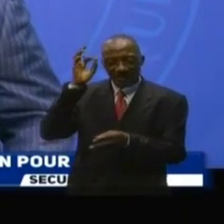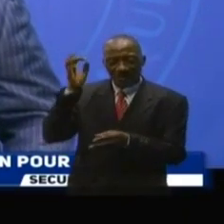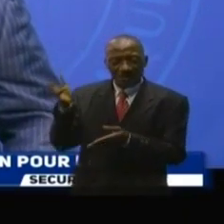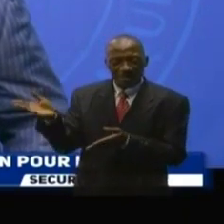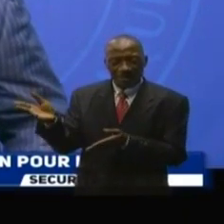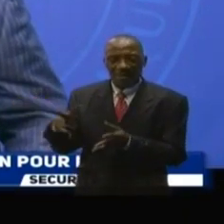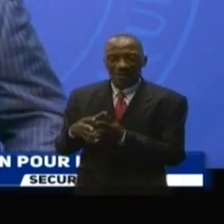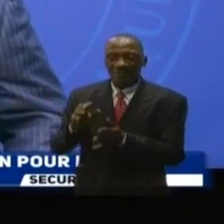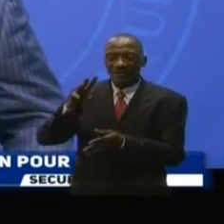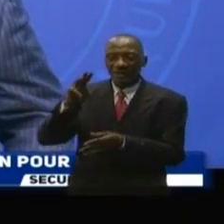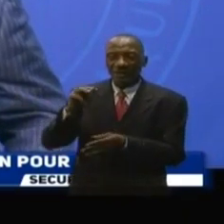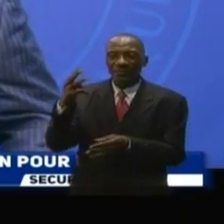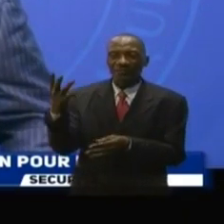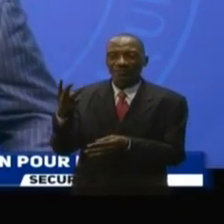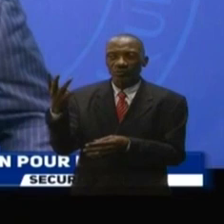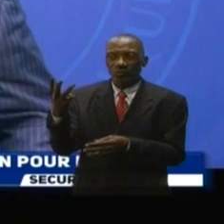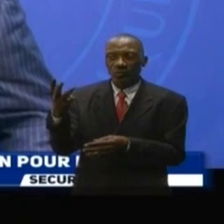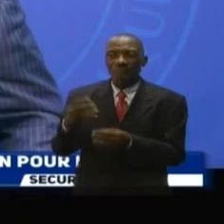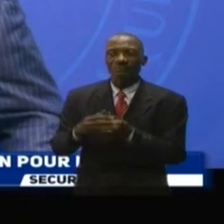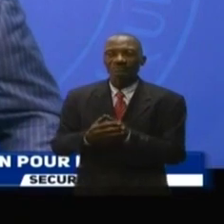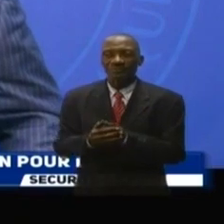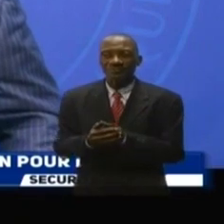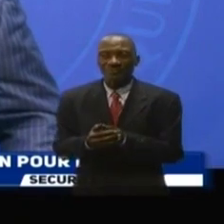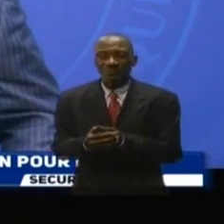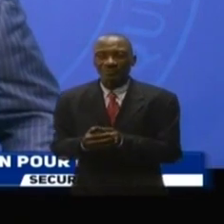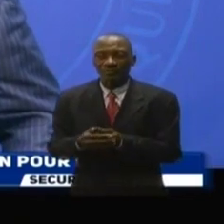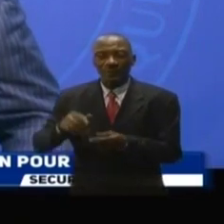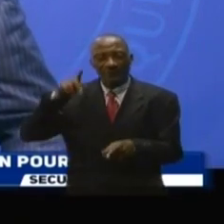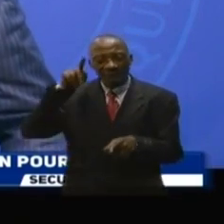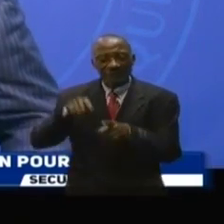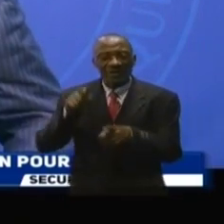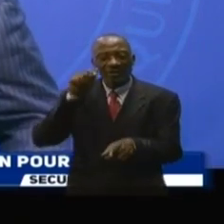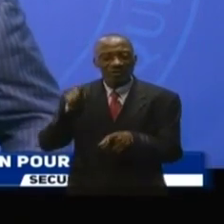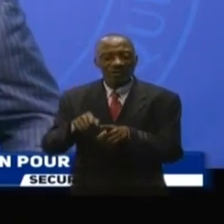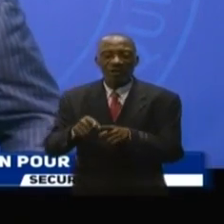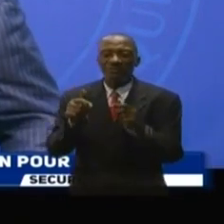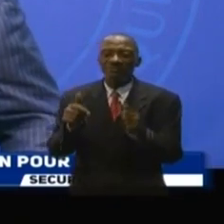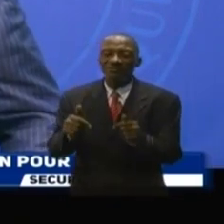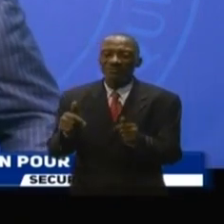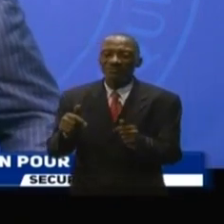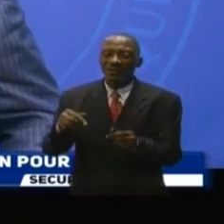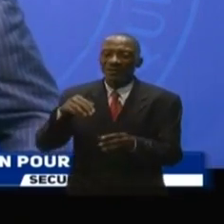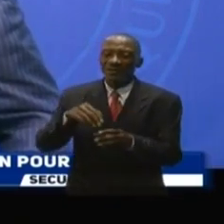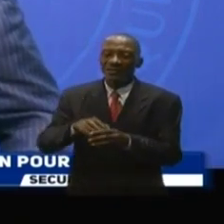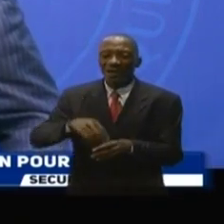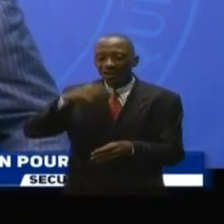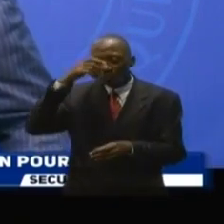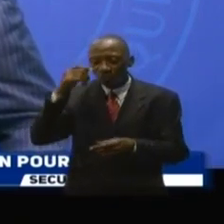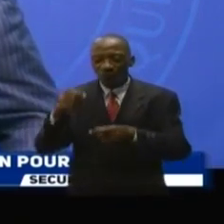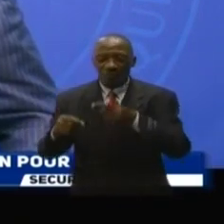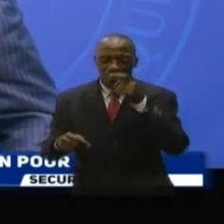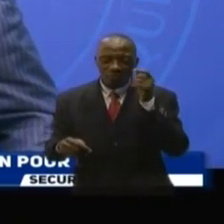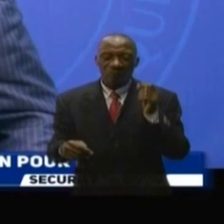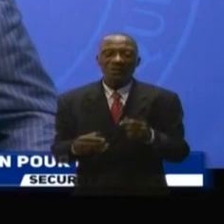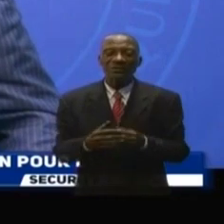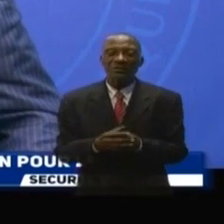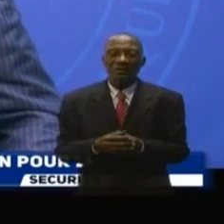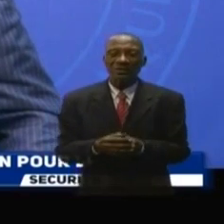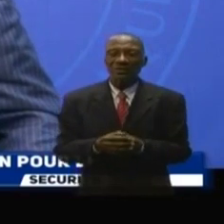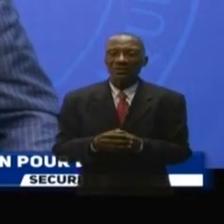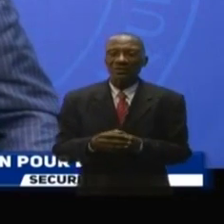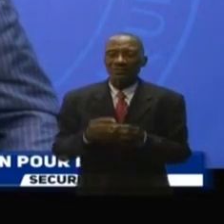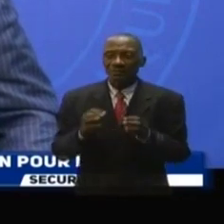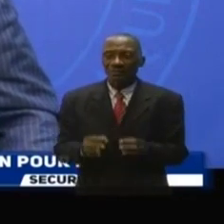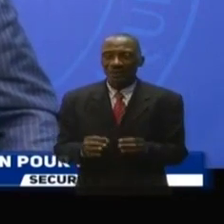lesquels frères et sœurs vivent présentement dans des conditions d'extrême précarité et dont la situation humanitaire n'a cessé de